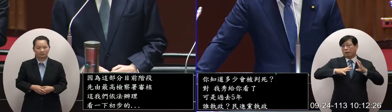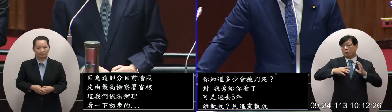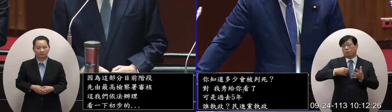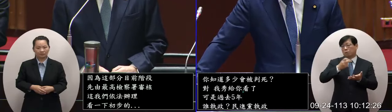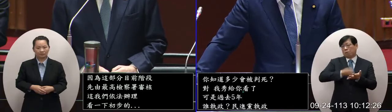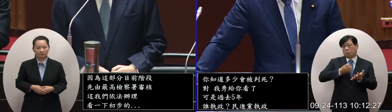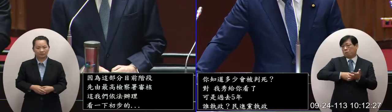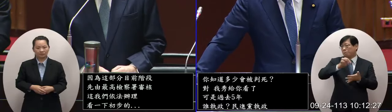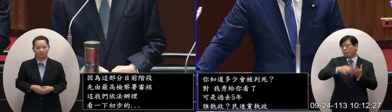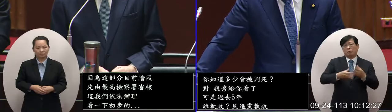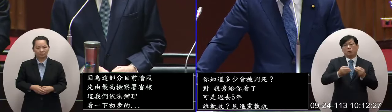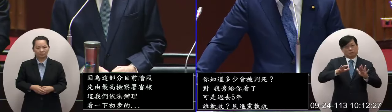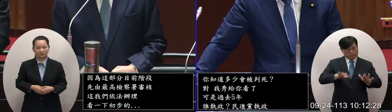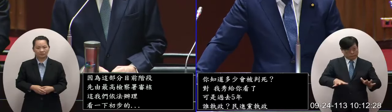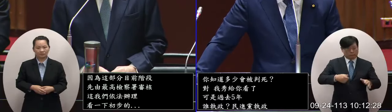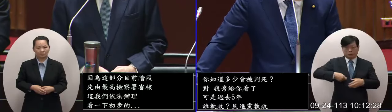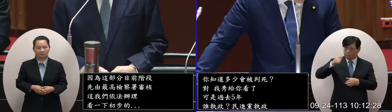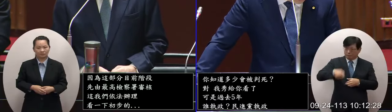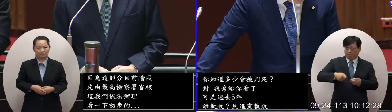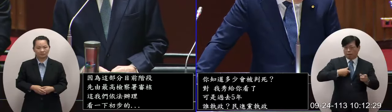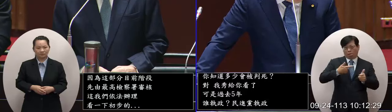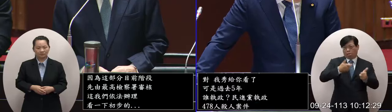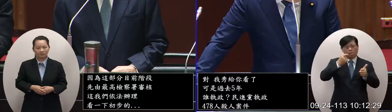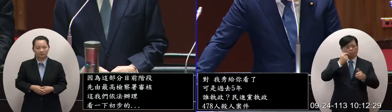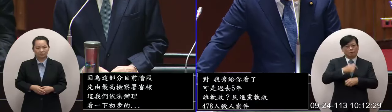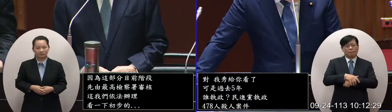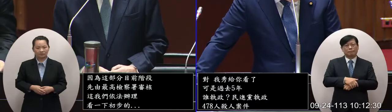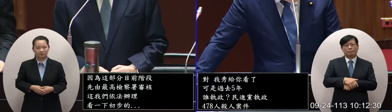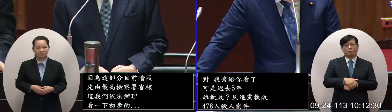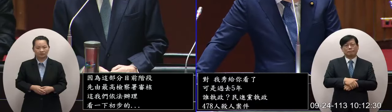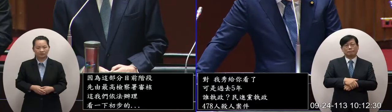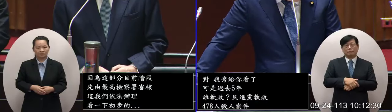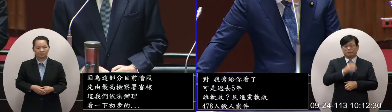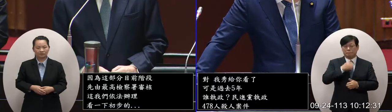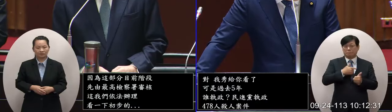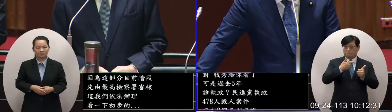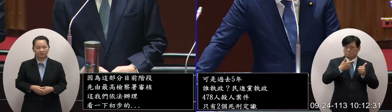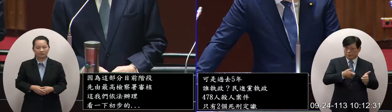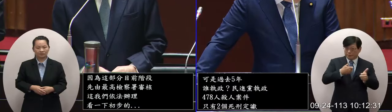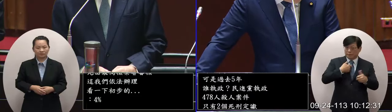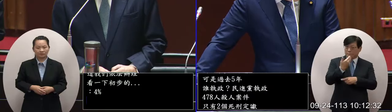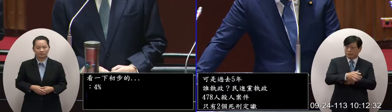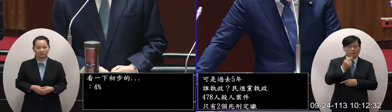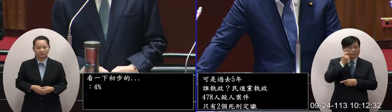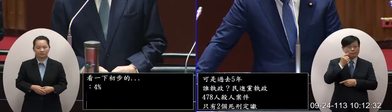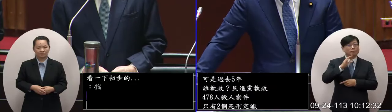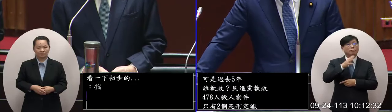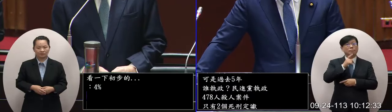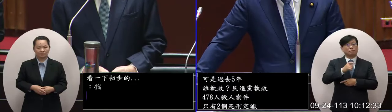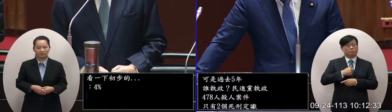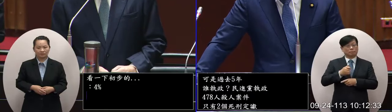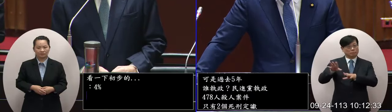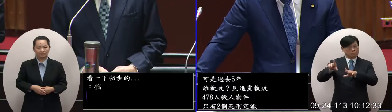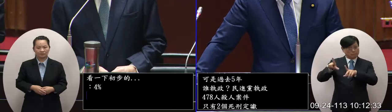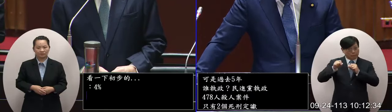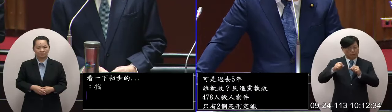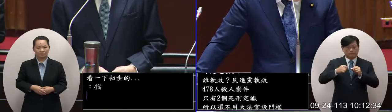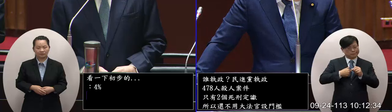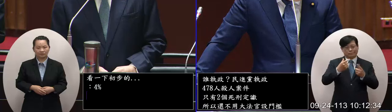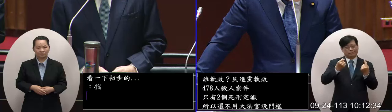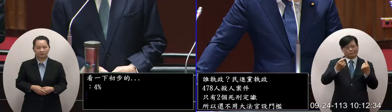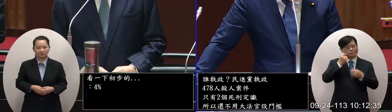槛了。现状要判就不容易了，死刑要定验很难，但要执行死刑，我跟你讲更